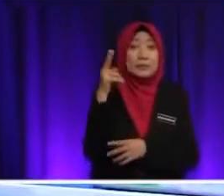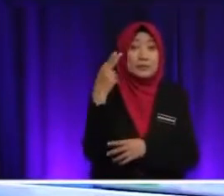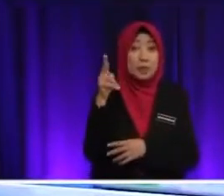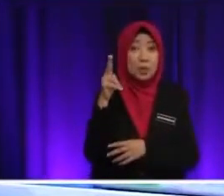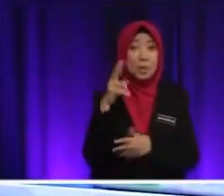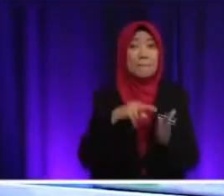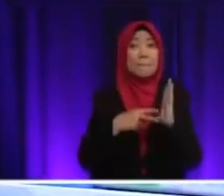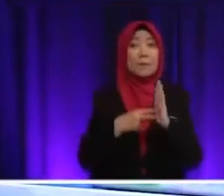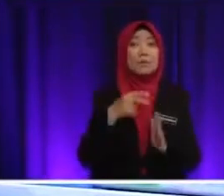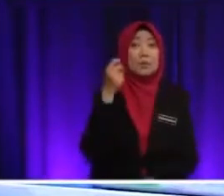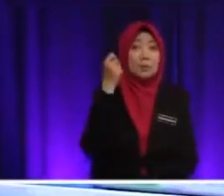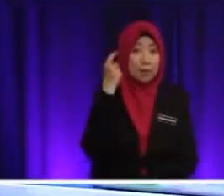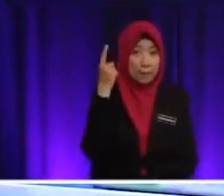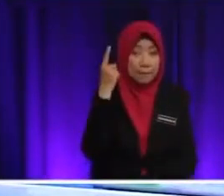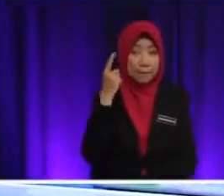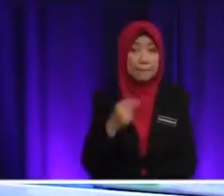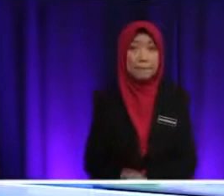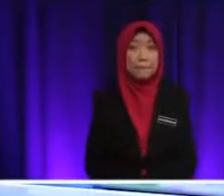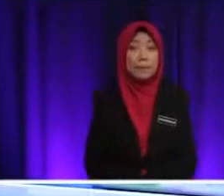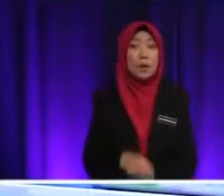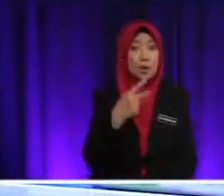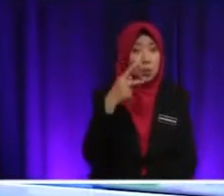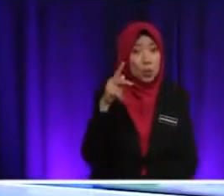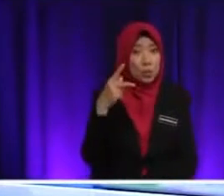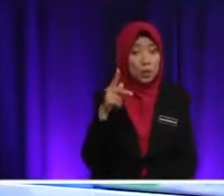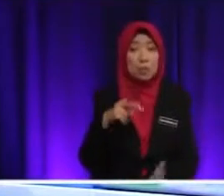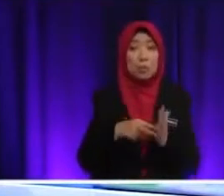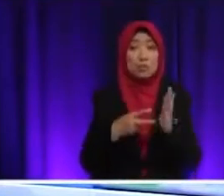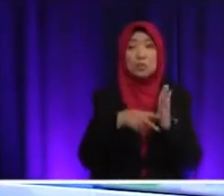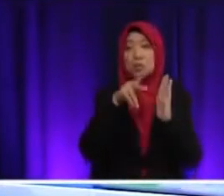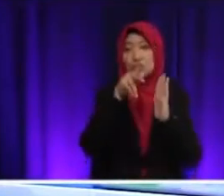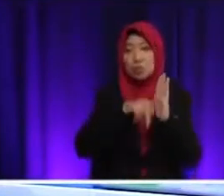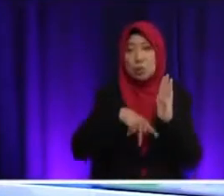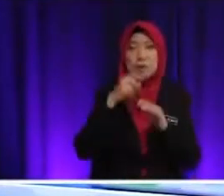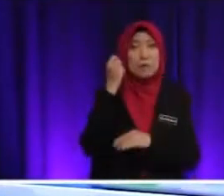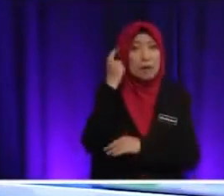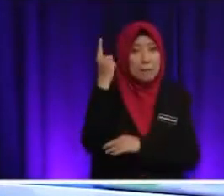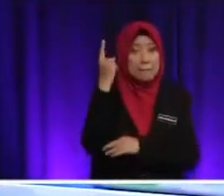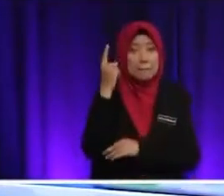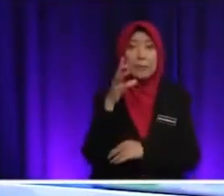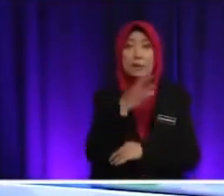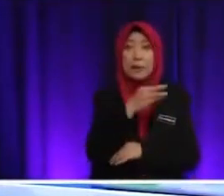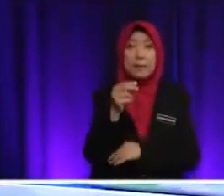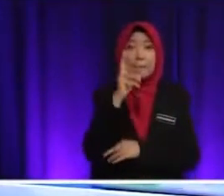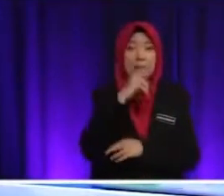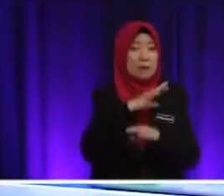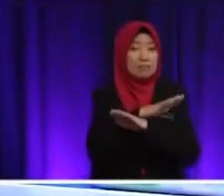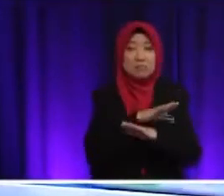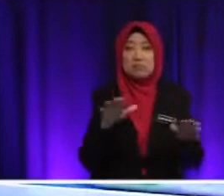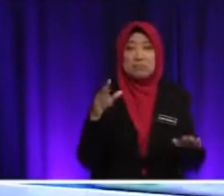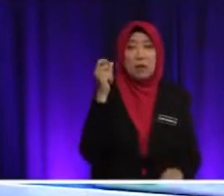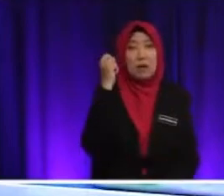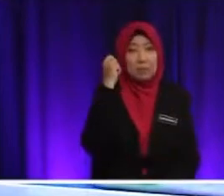kita faham ustaz ya. Yeah. Baik, yang kedua kuning. Yeah. Kurang faham. Dan yang ketiga merah, tidak